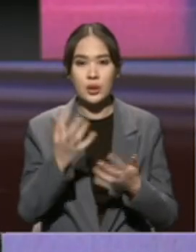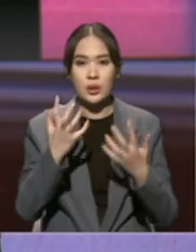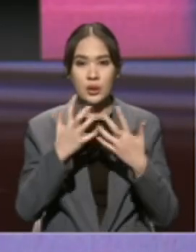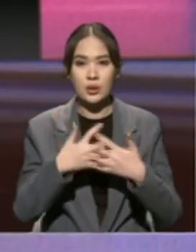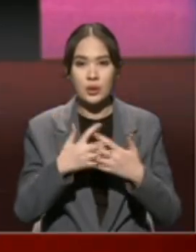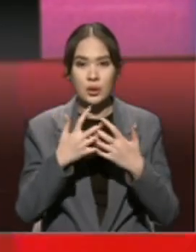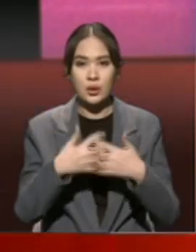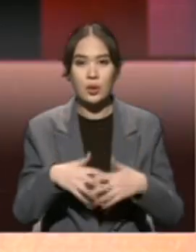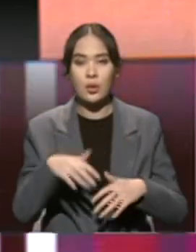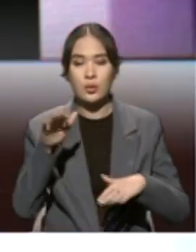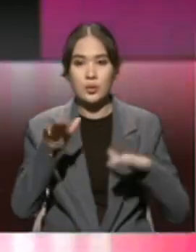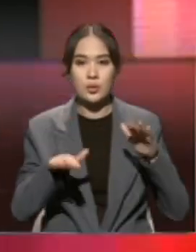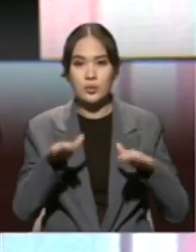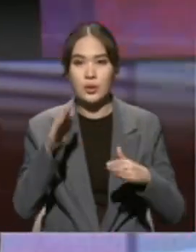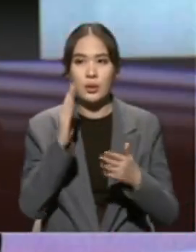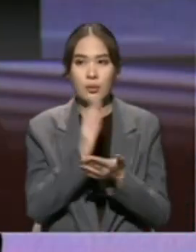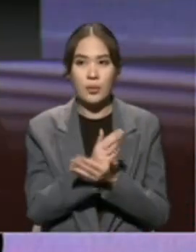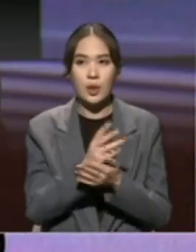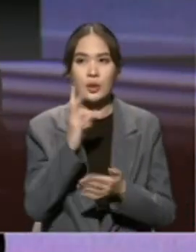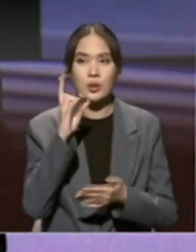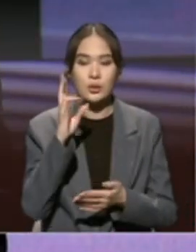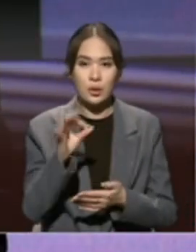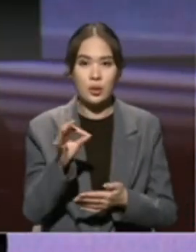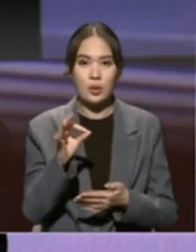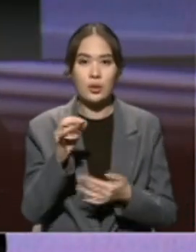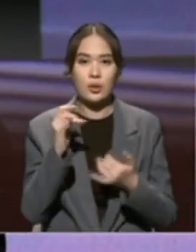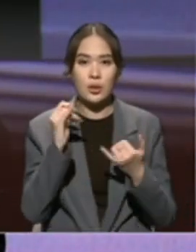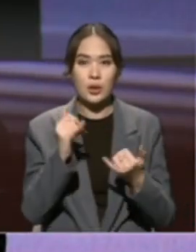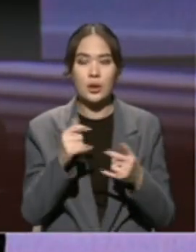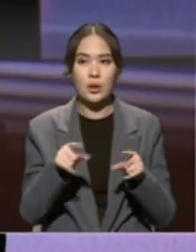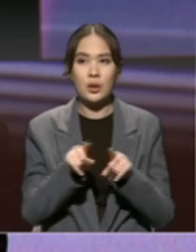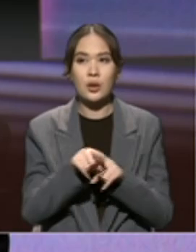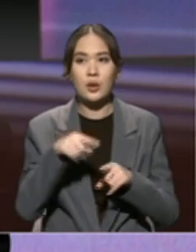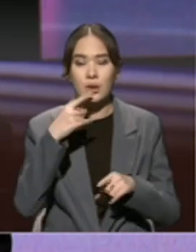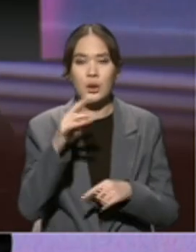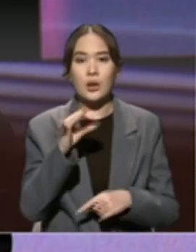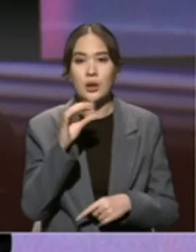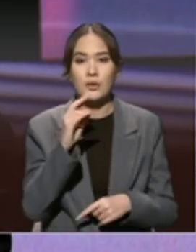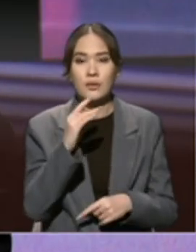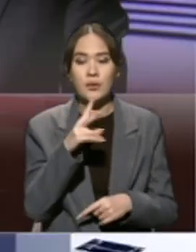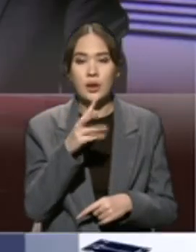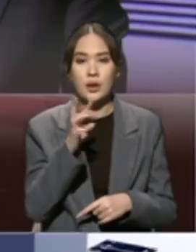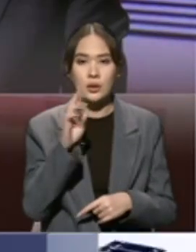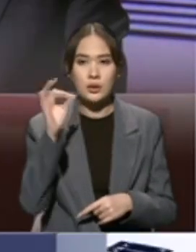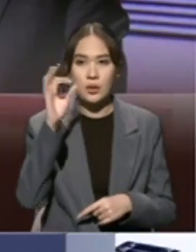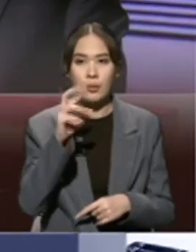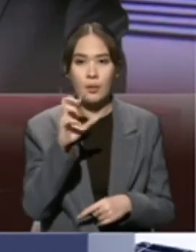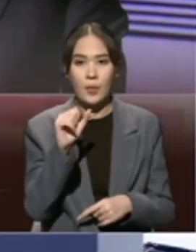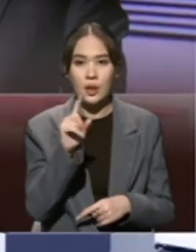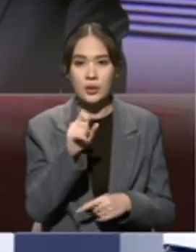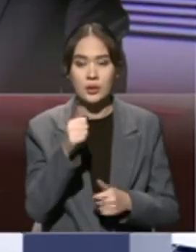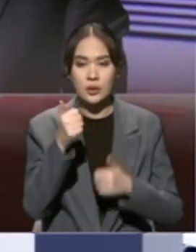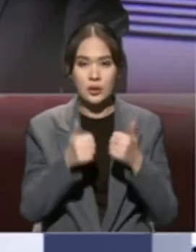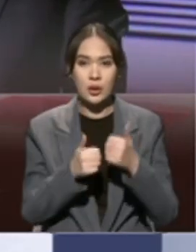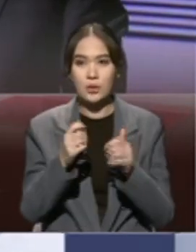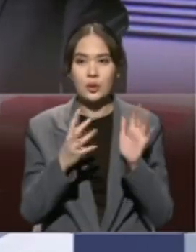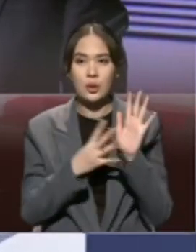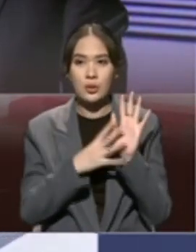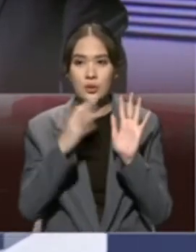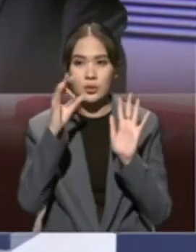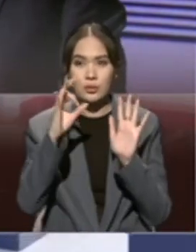есептері, өлшемдері бар. Бірақ біздегі айтып отырмын ғой, инфляция мен базалық мөлшерлемемен салыстырғанда